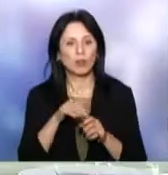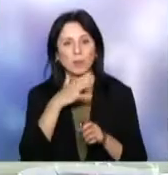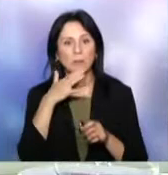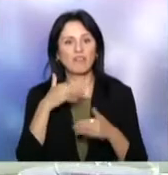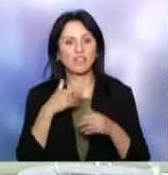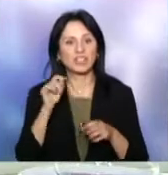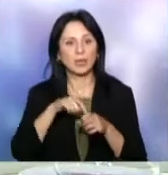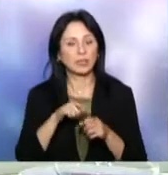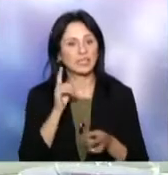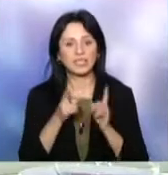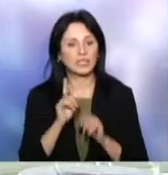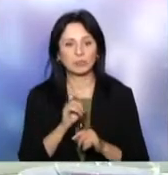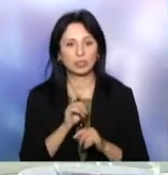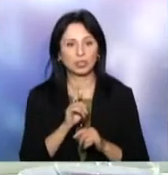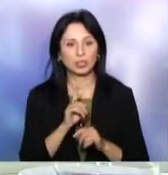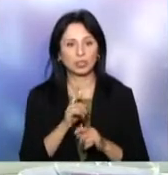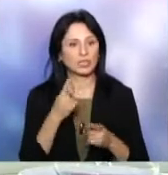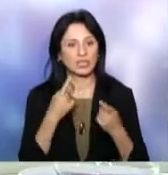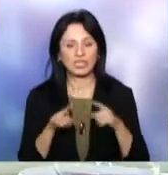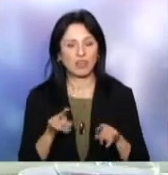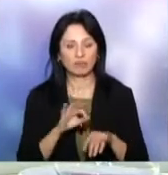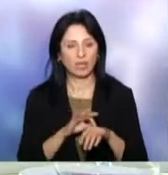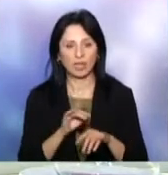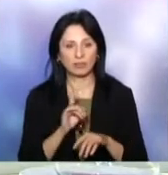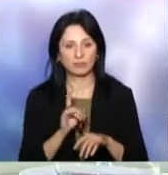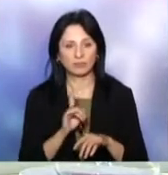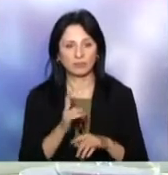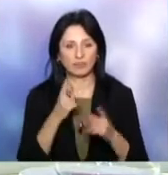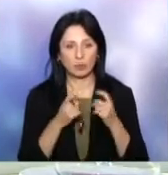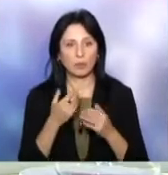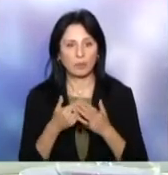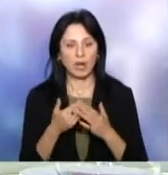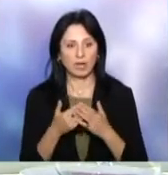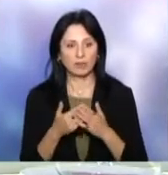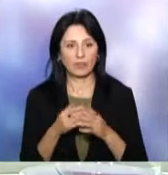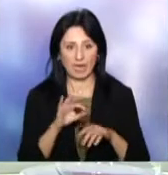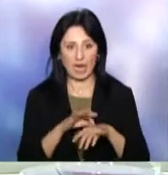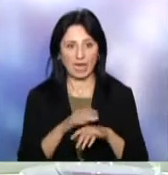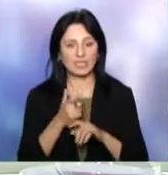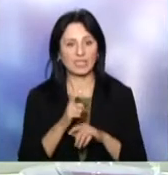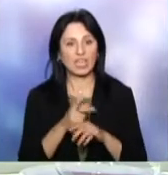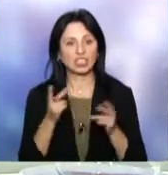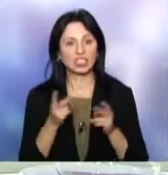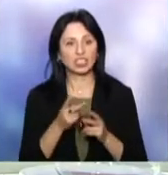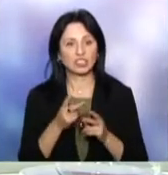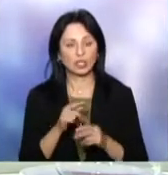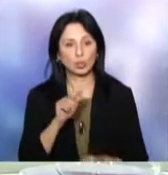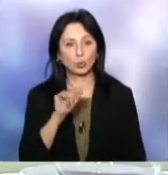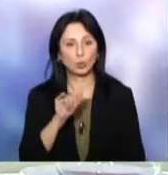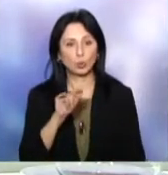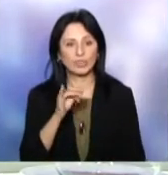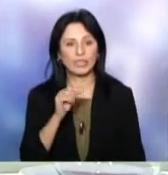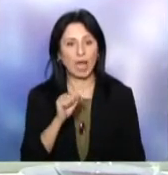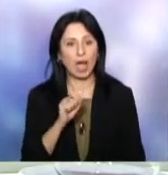გვჭირდებოდეს. სიამდვილეში სულ სხვაგვარად არის ჩვენს კანთან დაკავშირებული ინფორმაცია. მაგალითად, კანს ძალიან ჭირდება თუთია.